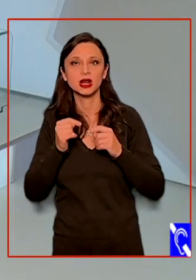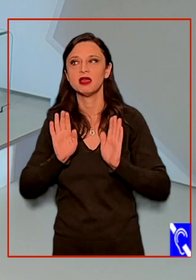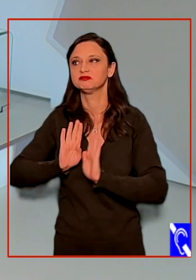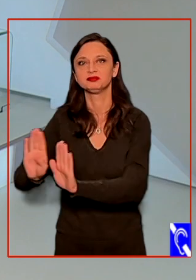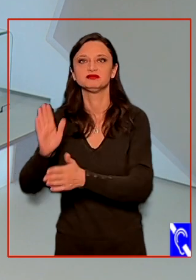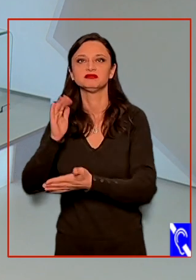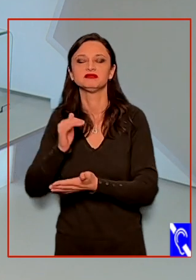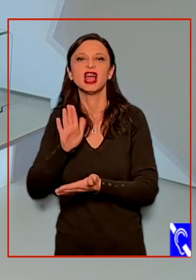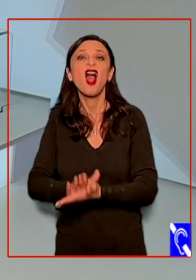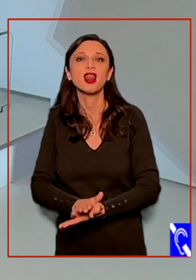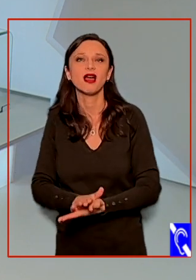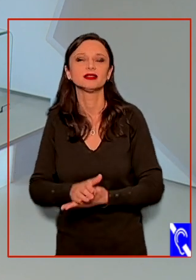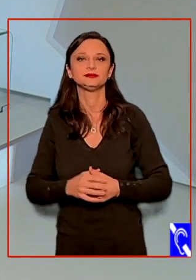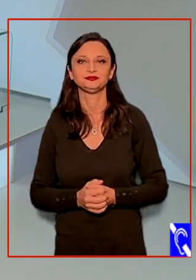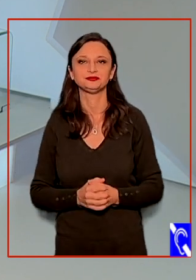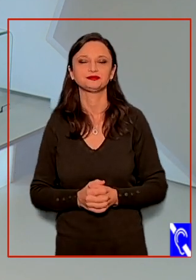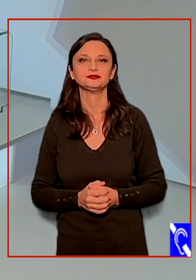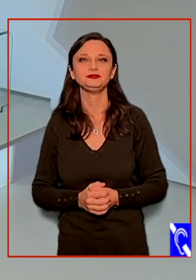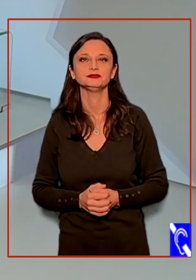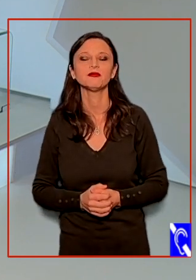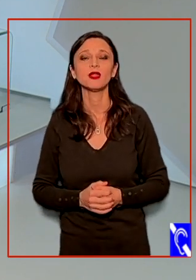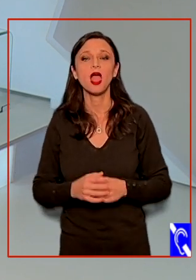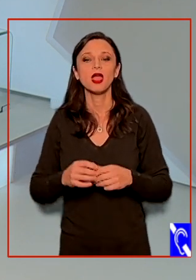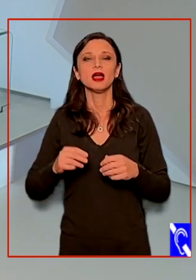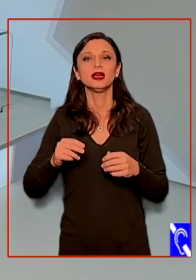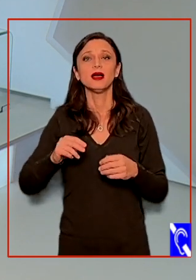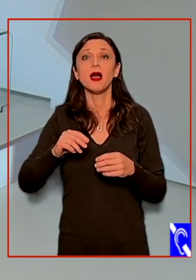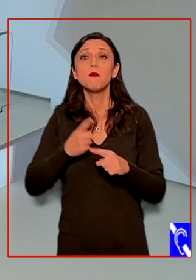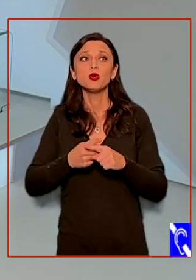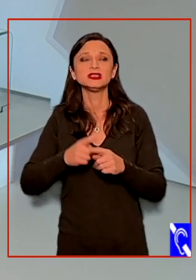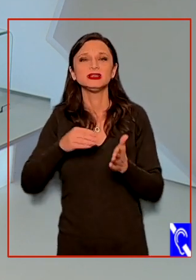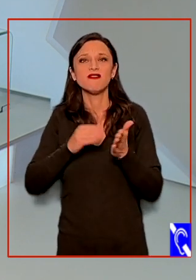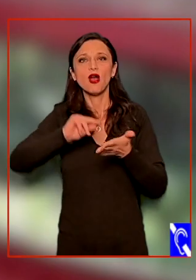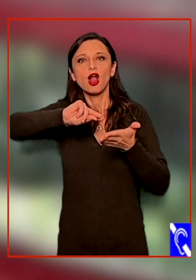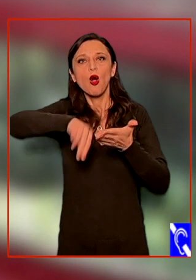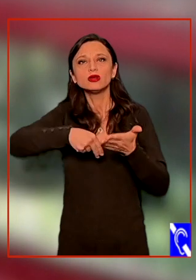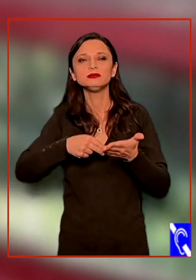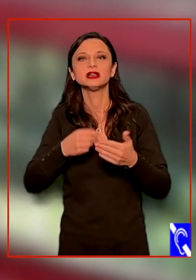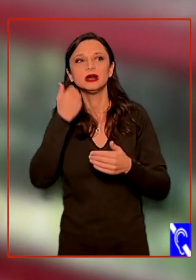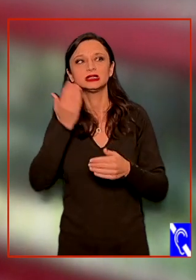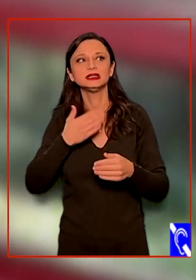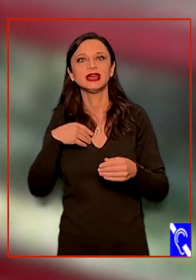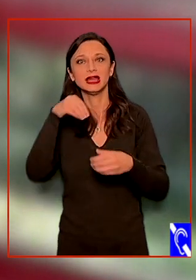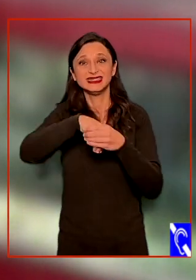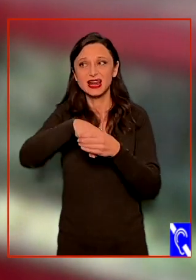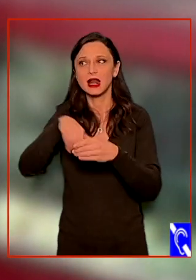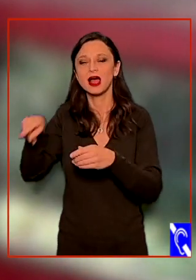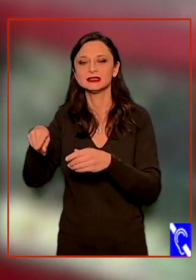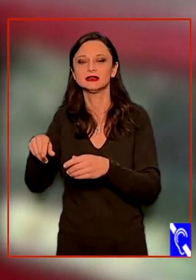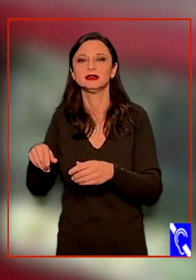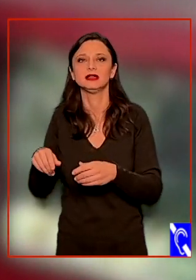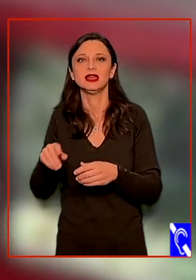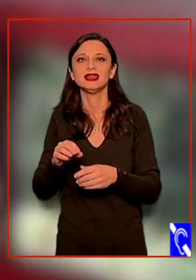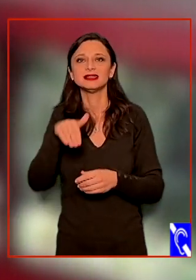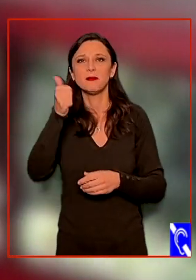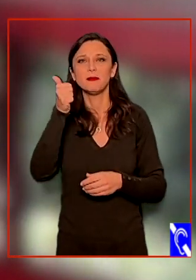Apoi, dreptul de a-și da consimțământul la tratament, la internare, la servicii, nu există. În acest moment putem să vorbim, îmi pare rău că o spun, de